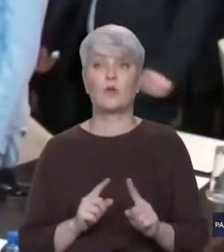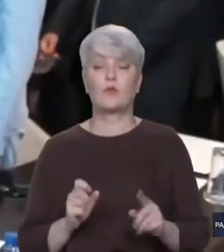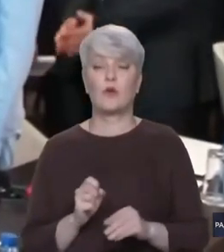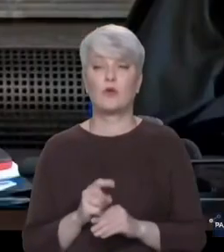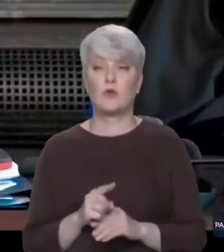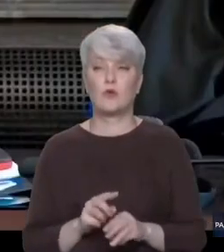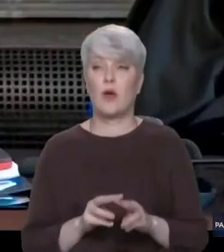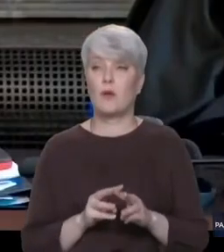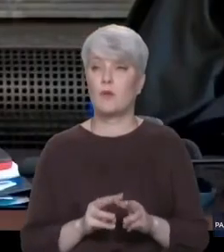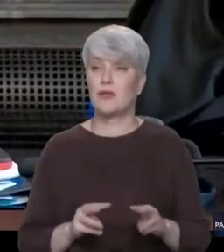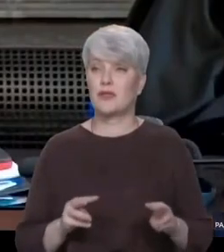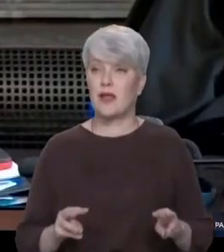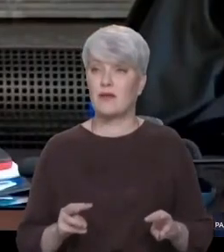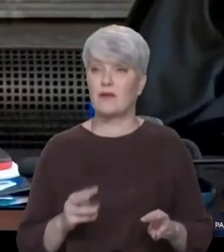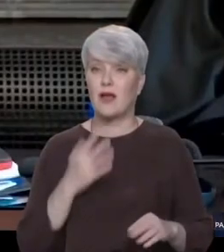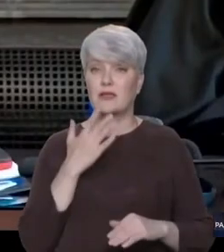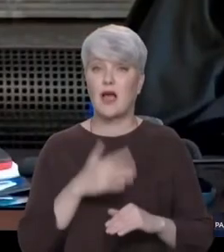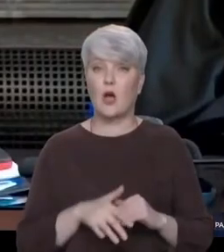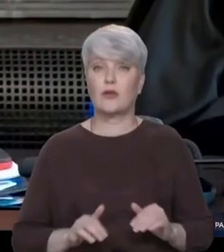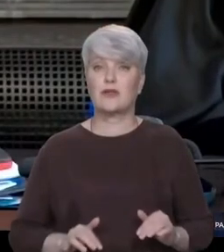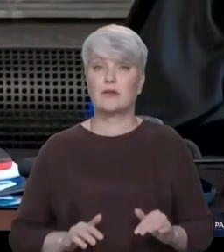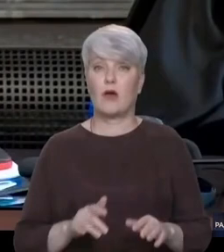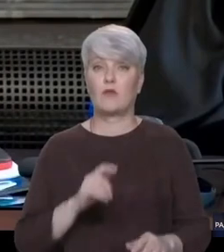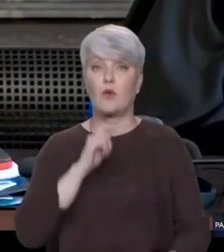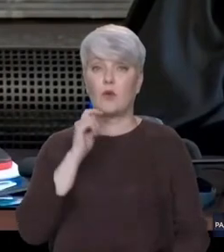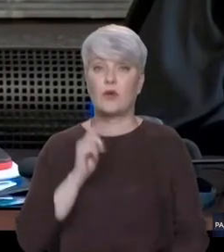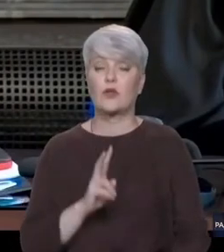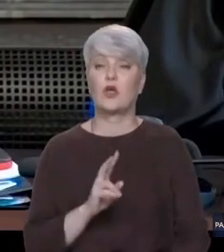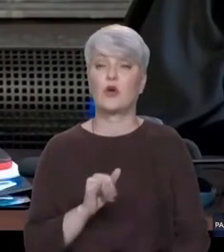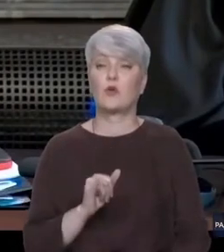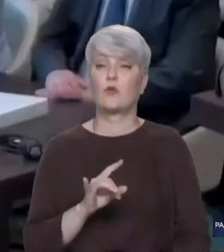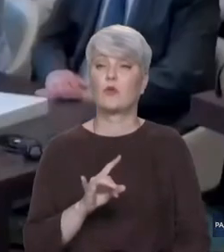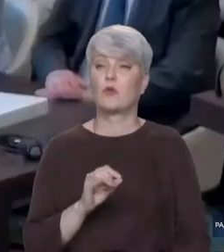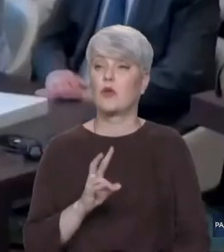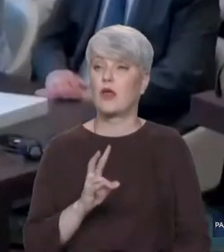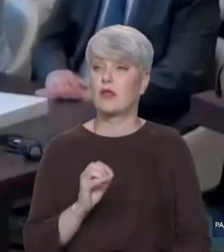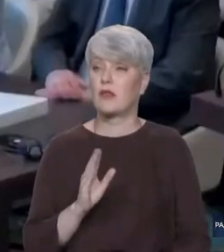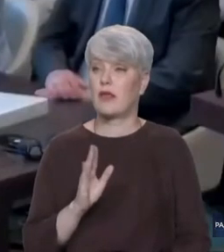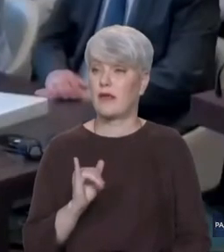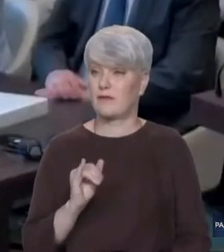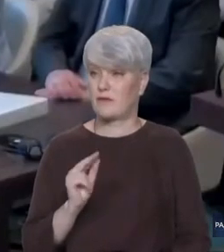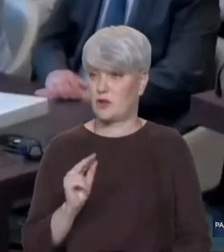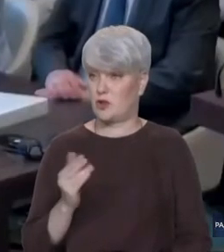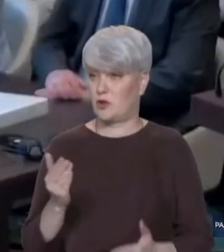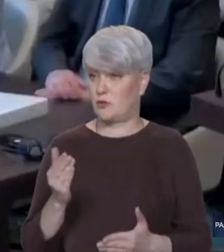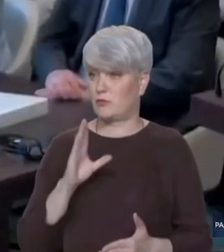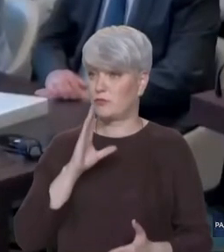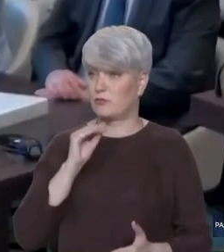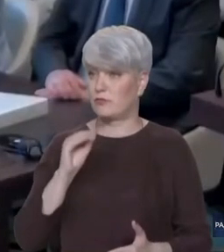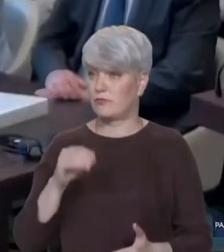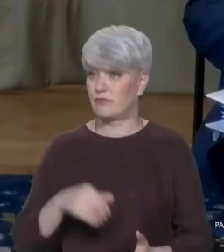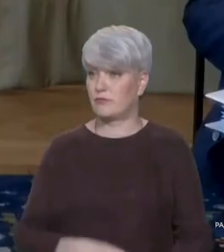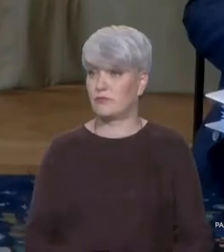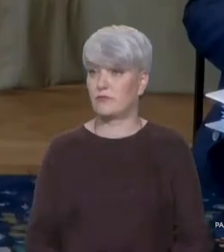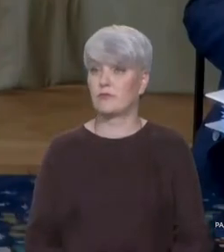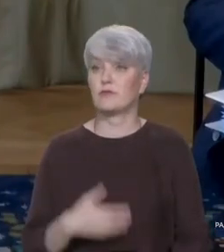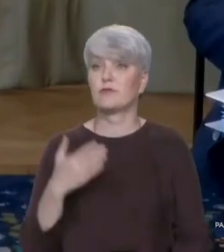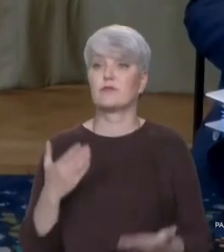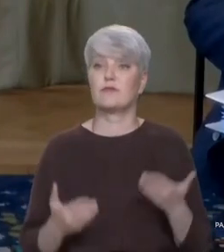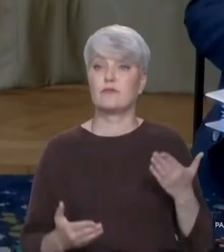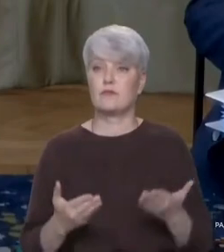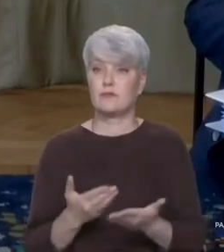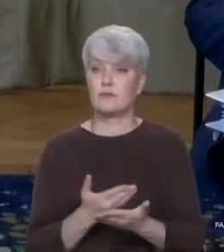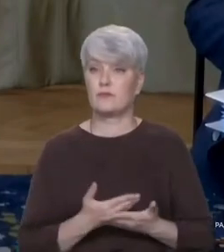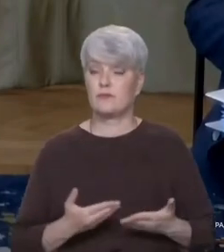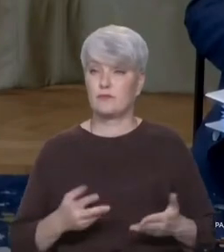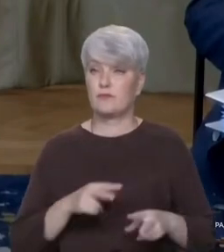доручень міністерств Міністерства закордонних справ України Антон Кореневич і я прошу послухати пряму мову якщо ми звернемо